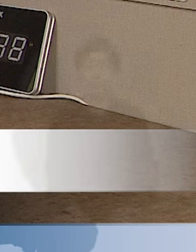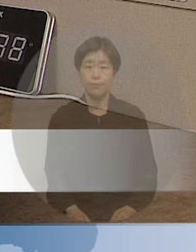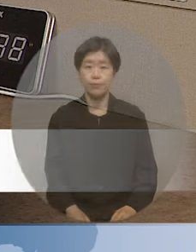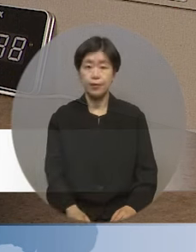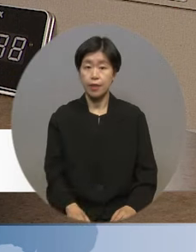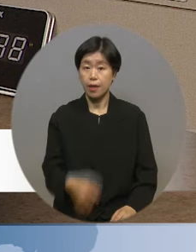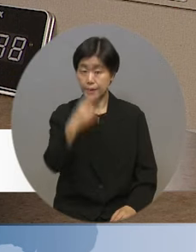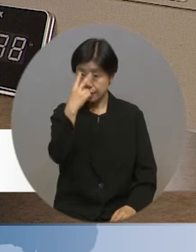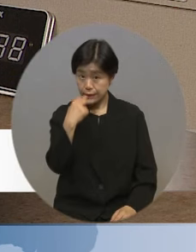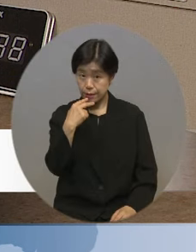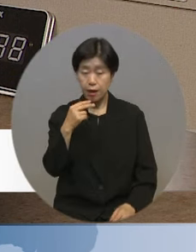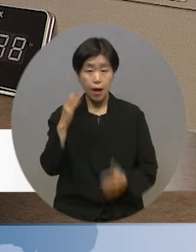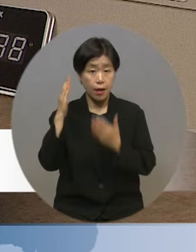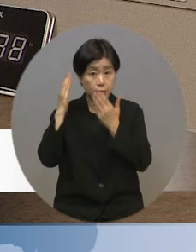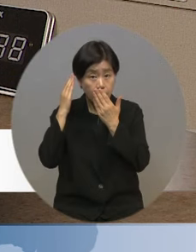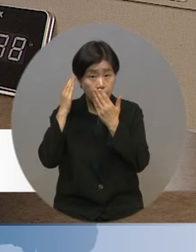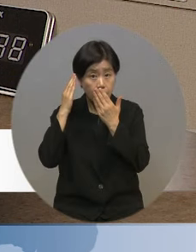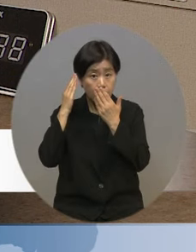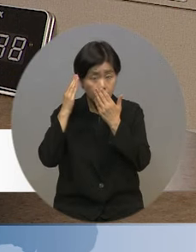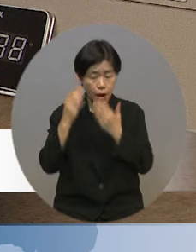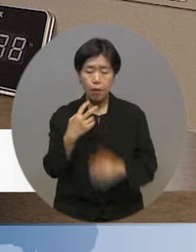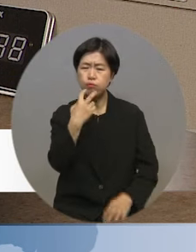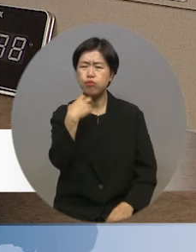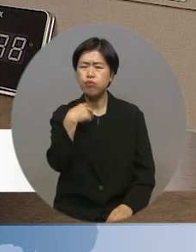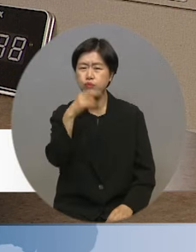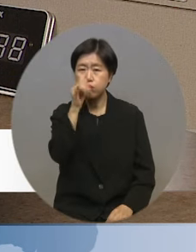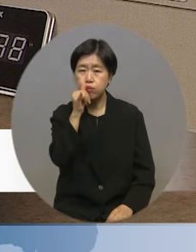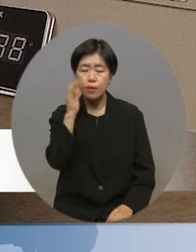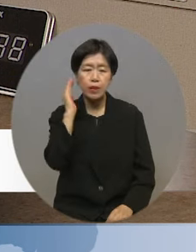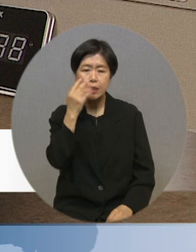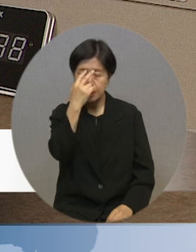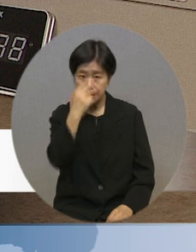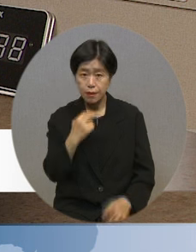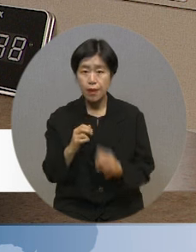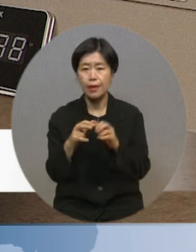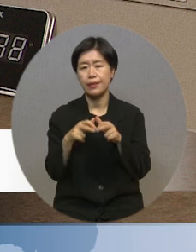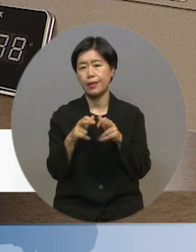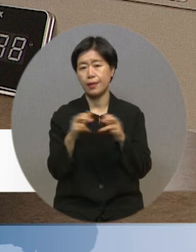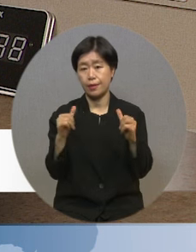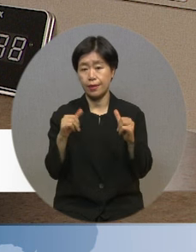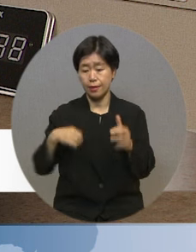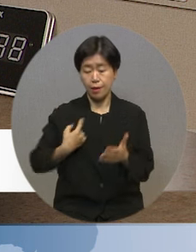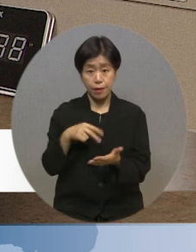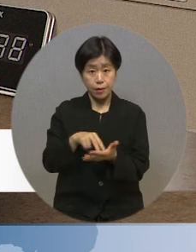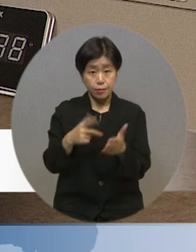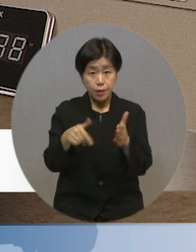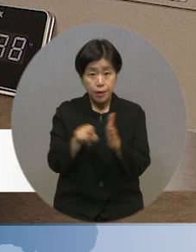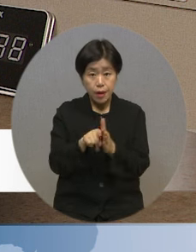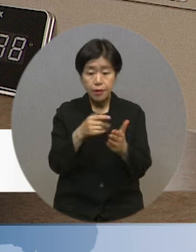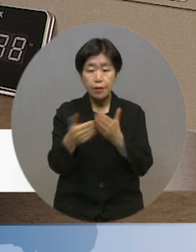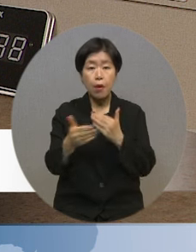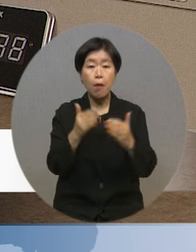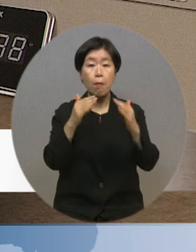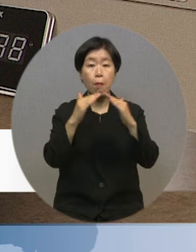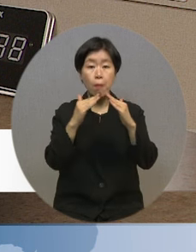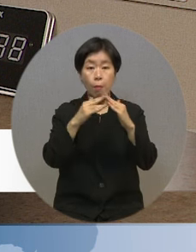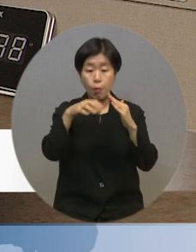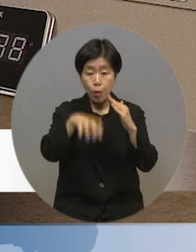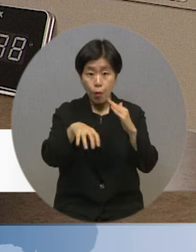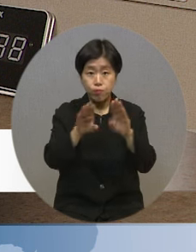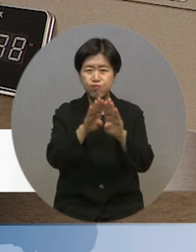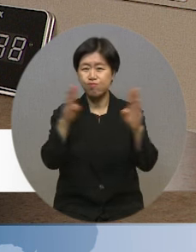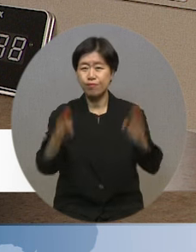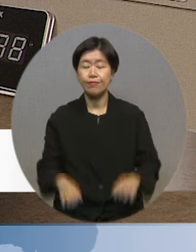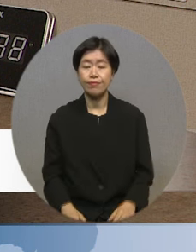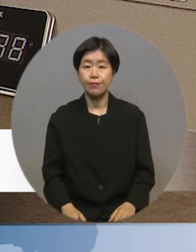시각과 청각 장애를 동시에 가지고 있는 시청각 장애인의 자립을 위한 체험홈이 문을 열었습니다.